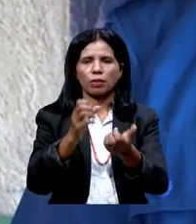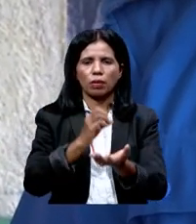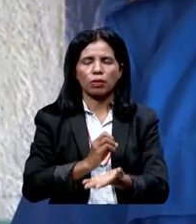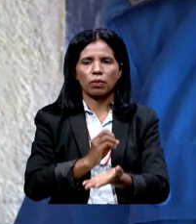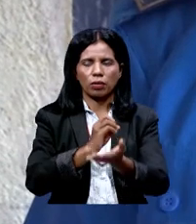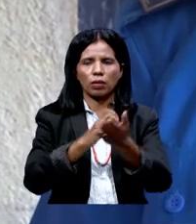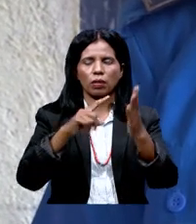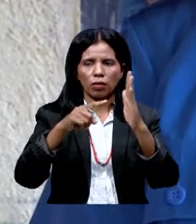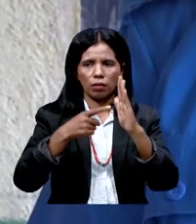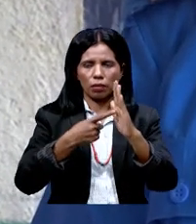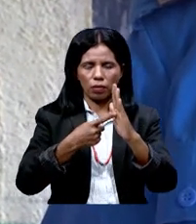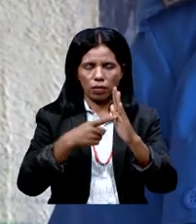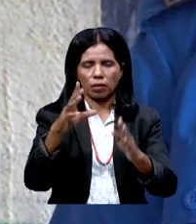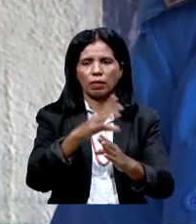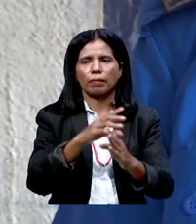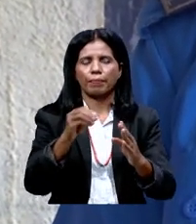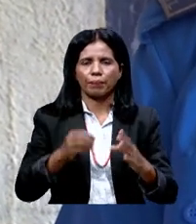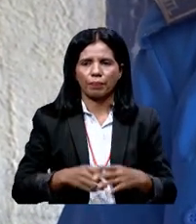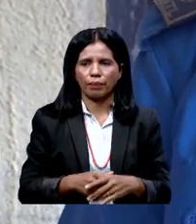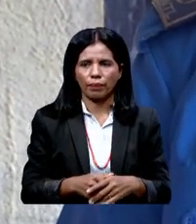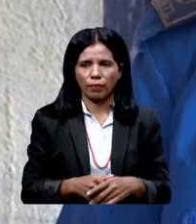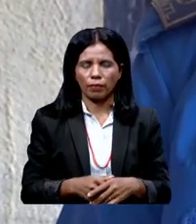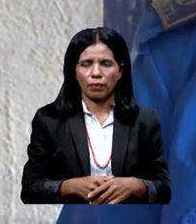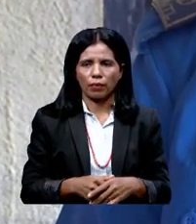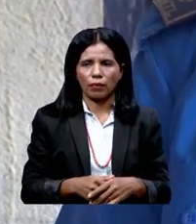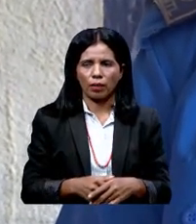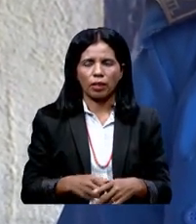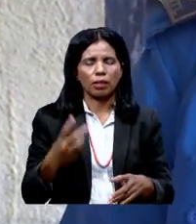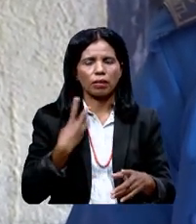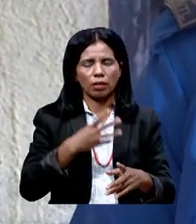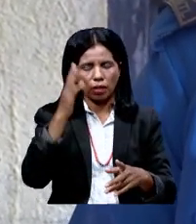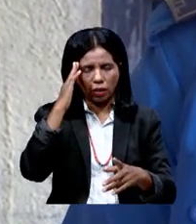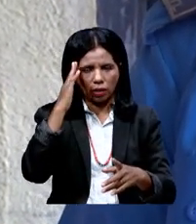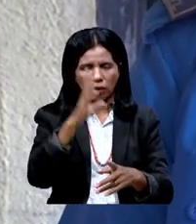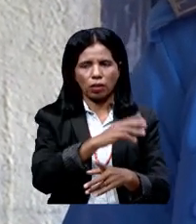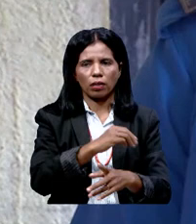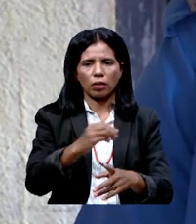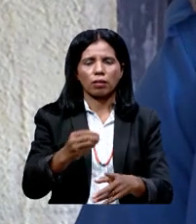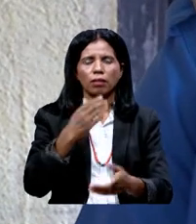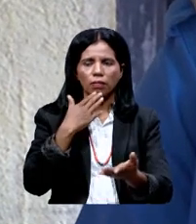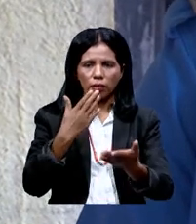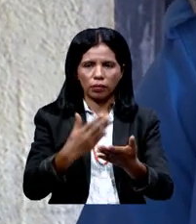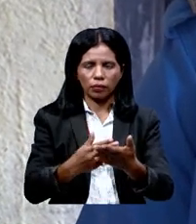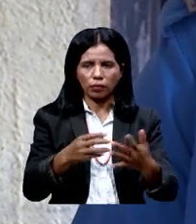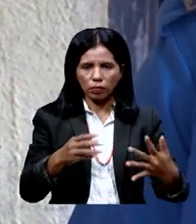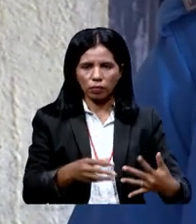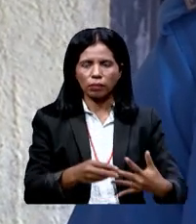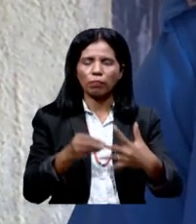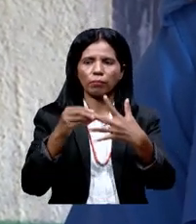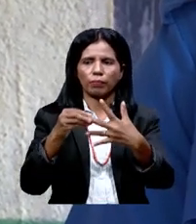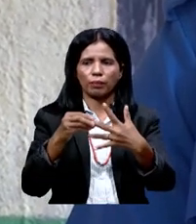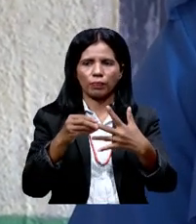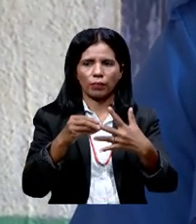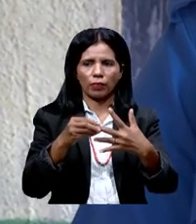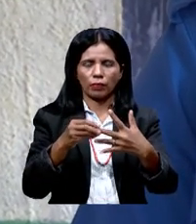Aku salah untuk disusam. Tapi sila kami kata kita suficiente. Ilu